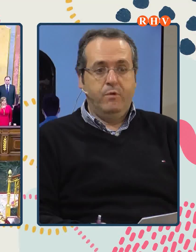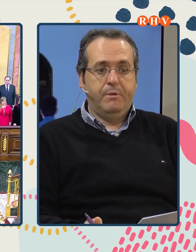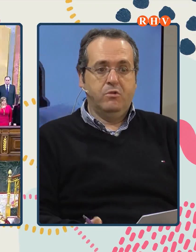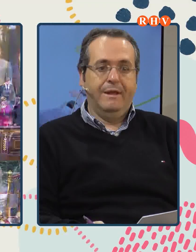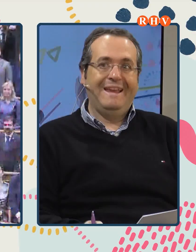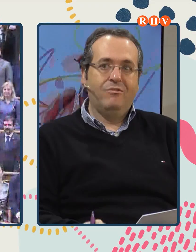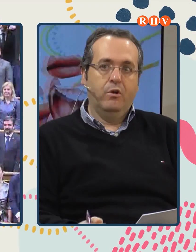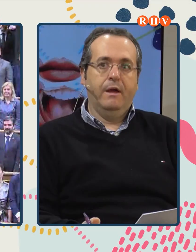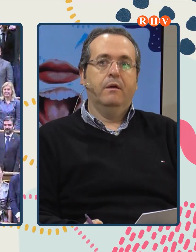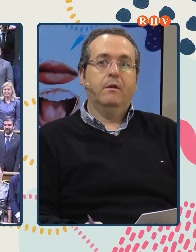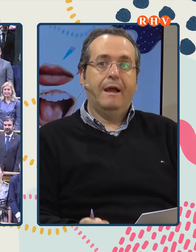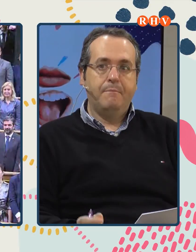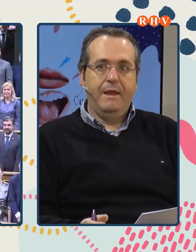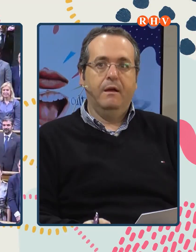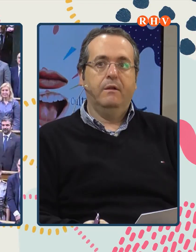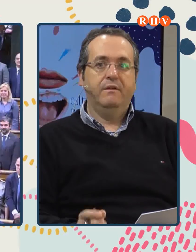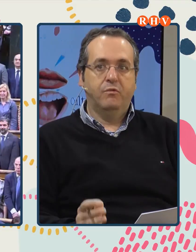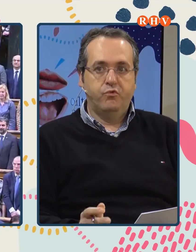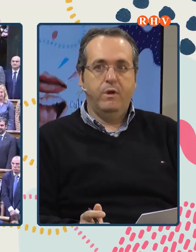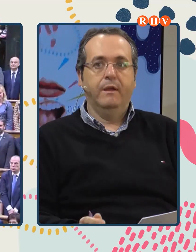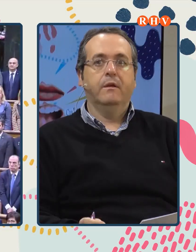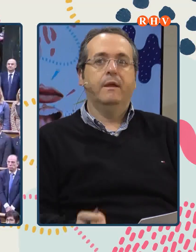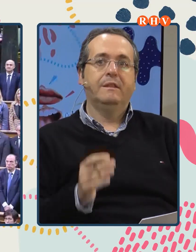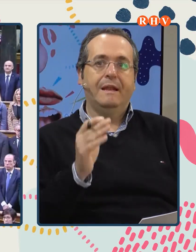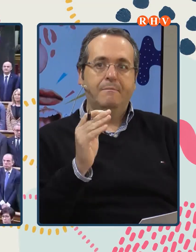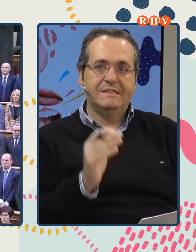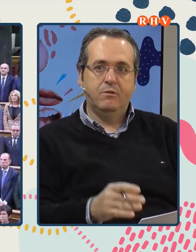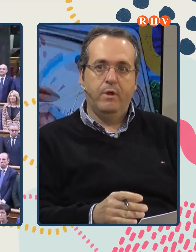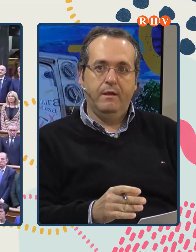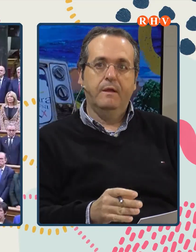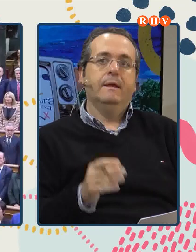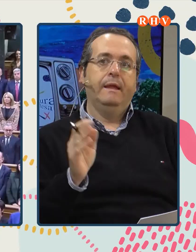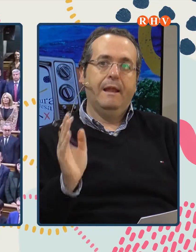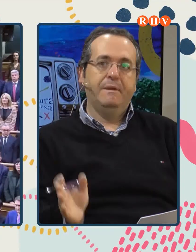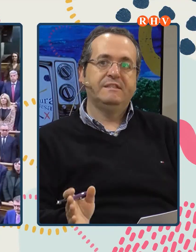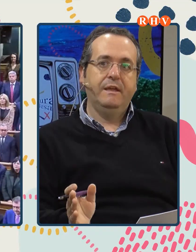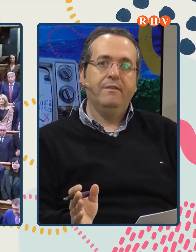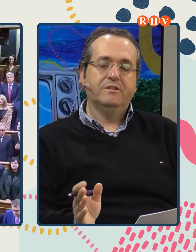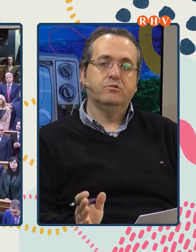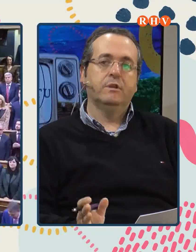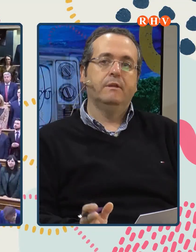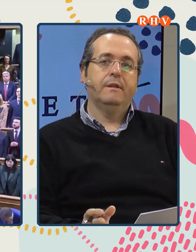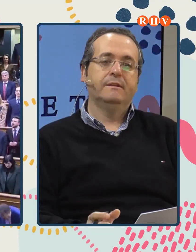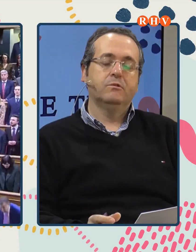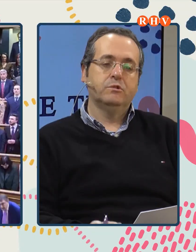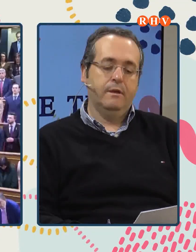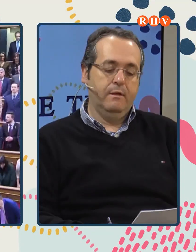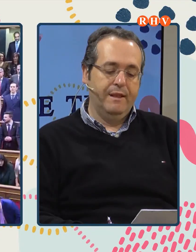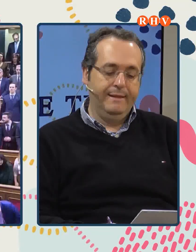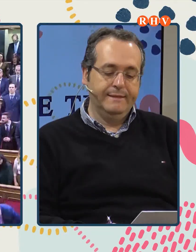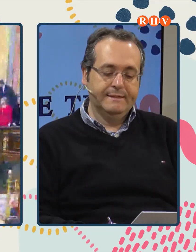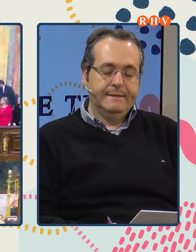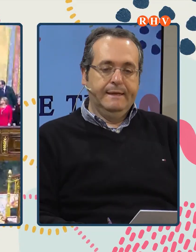primer, d'una persona que dona, canvia i fa un trueque entre la investidura i l'amnistia